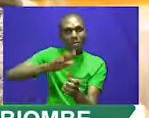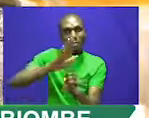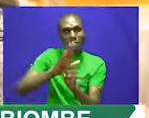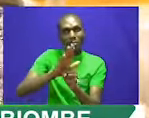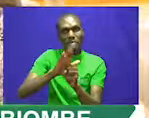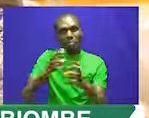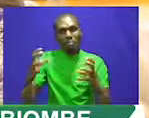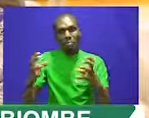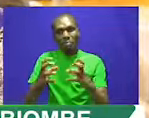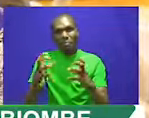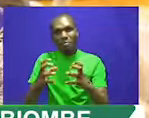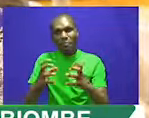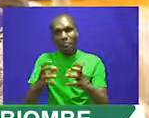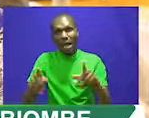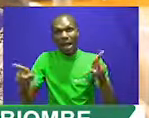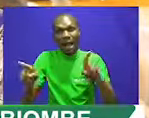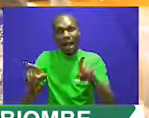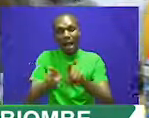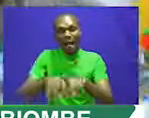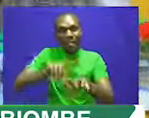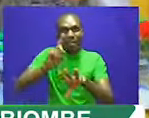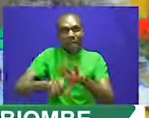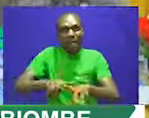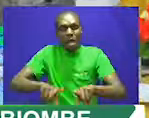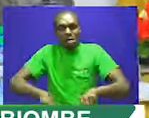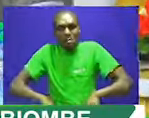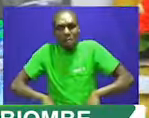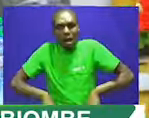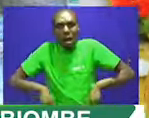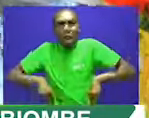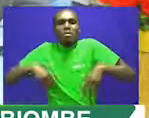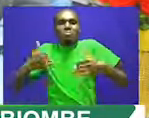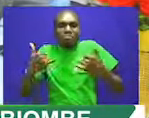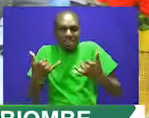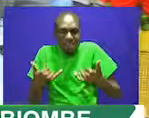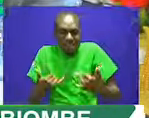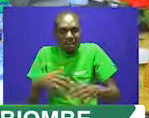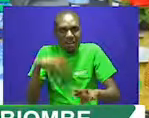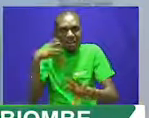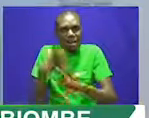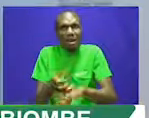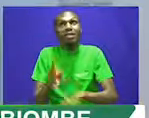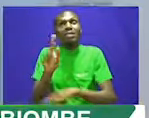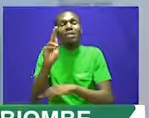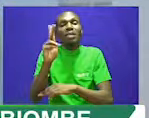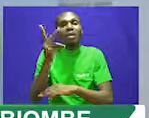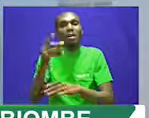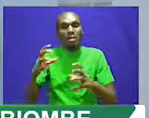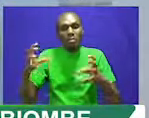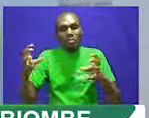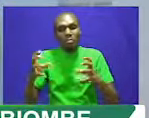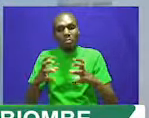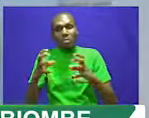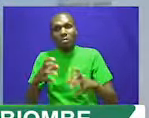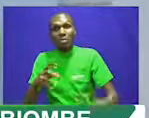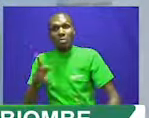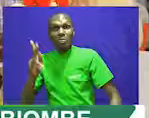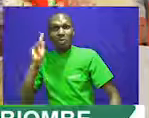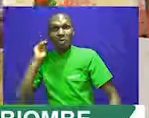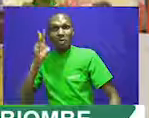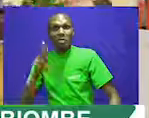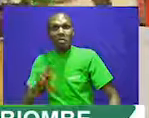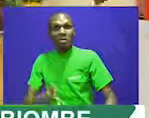kinya kebogima chingaki ebirengo byobogima bigendete gokina aiga Kenya eke umbegia Kisii Endelevu